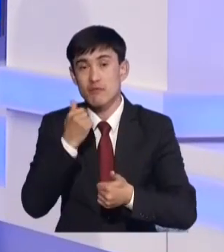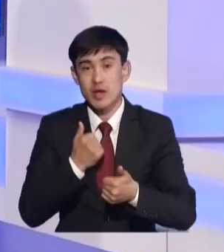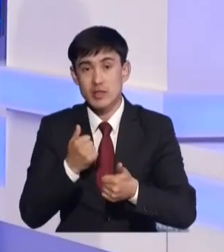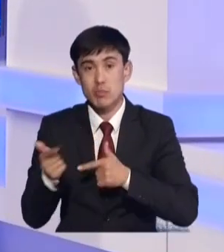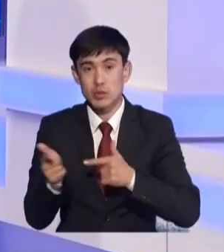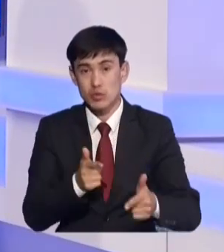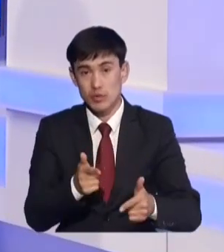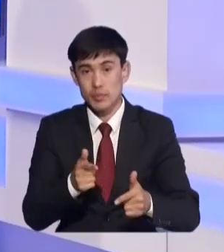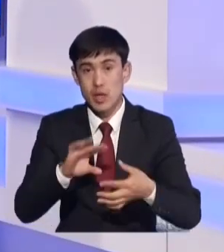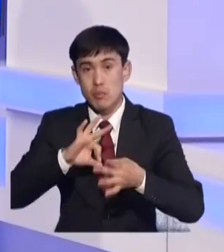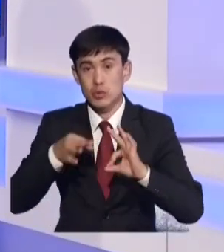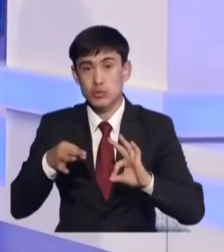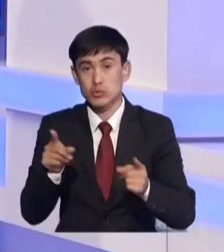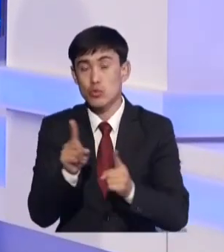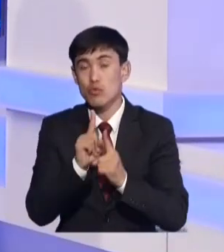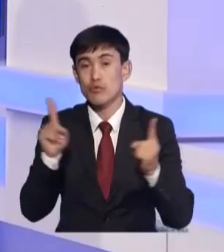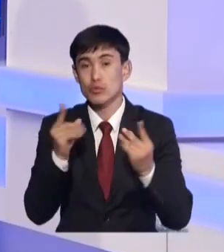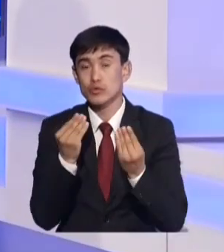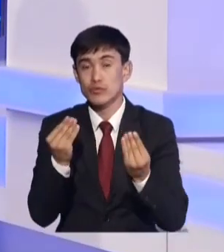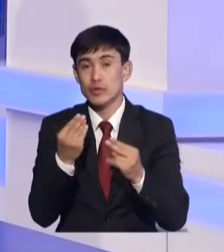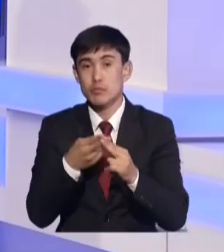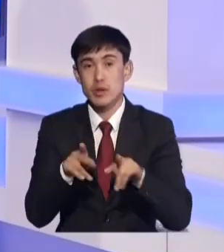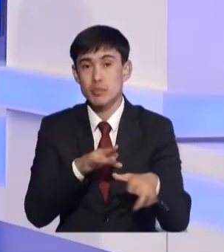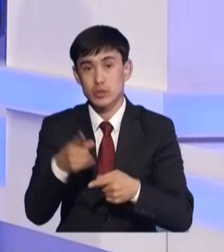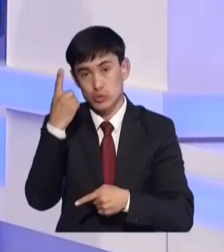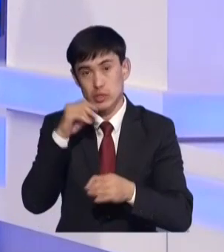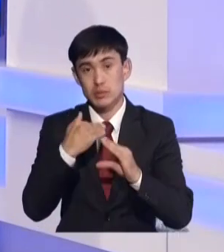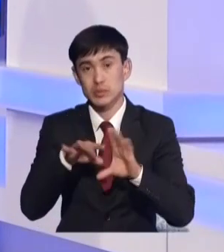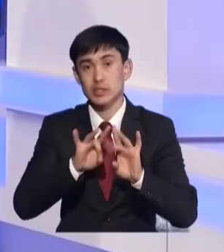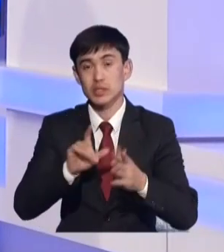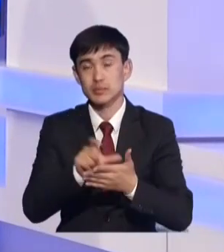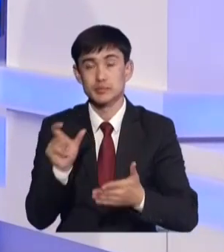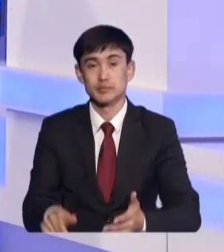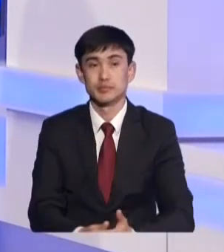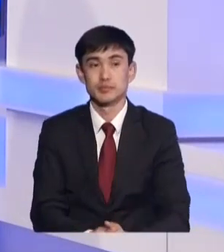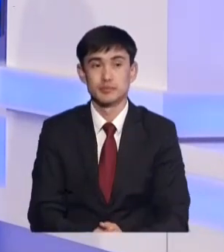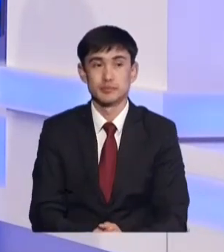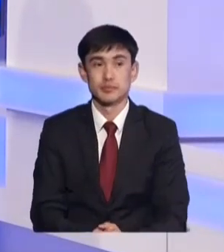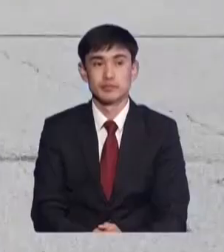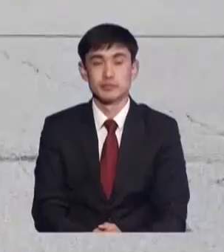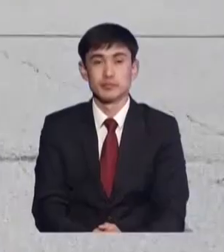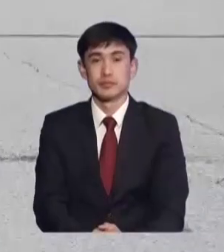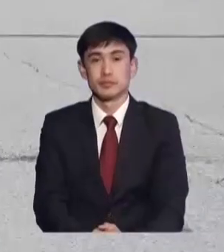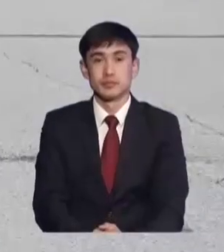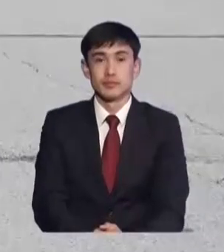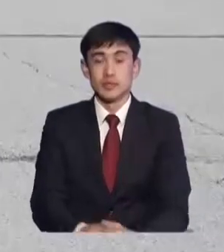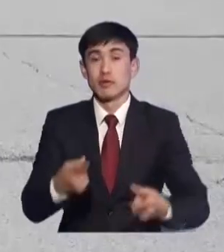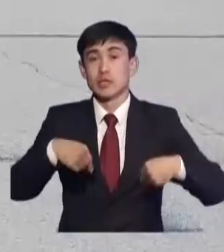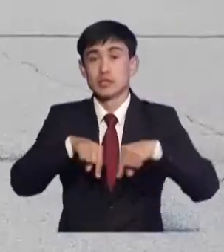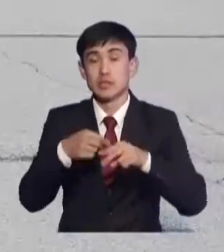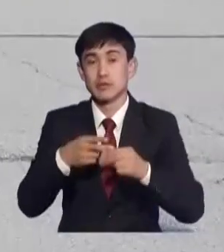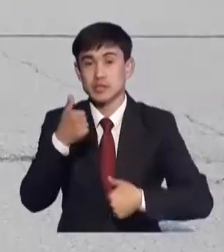военной подготовки. Подробности об увлекательном мероприятии узнаем из следующего сюжета. В организации